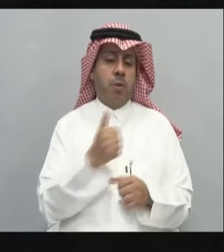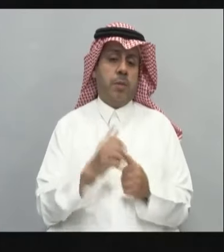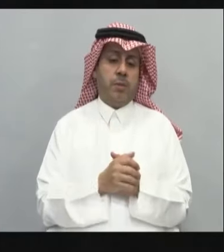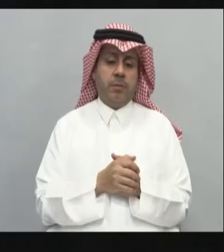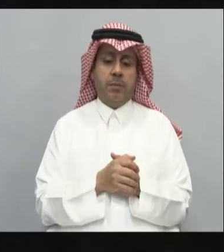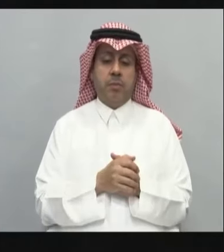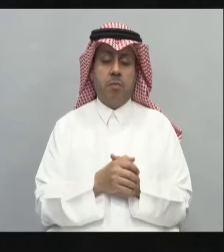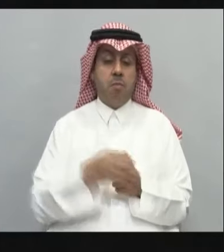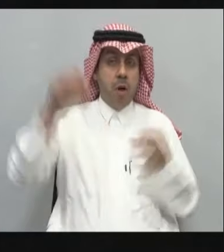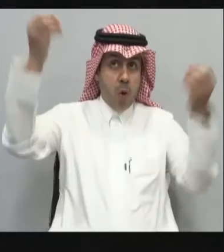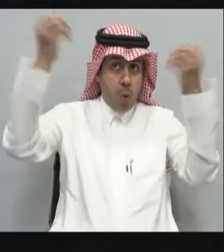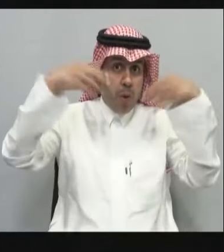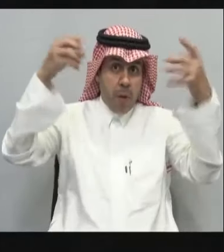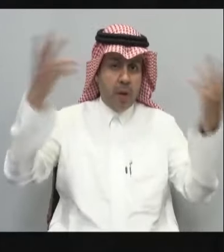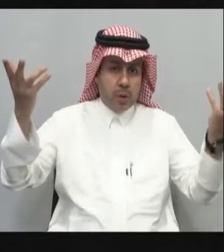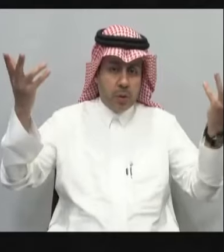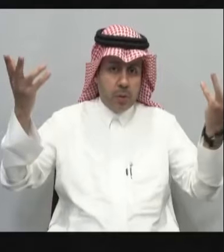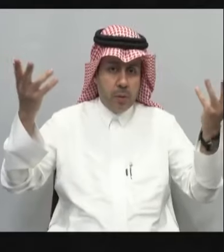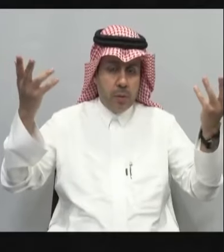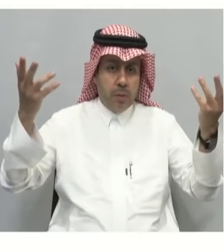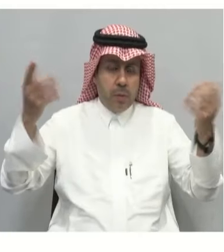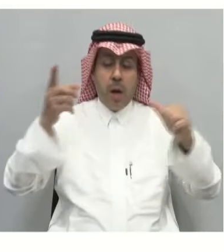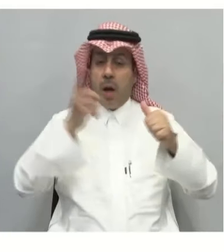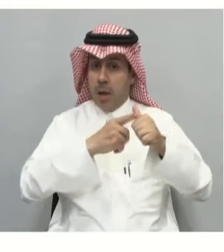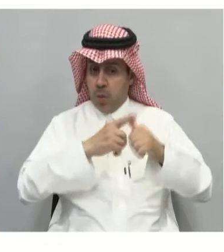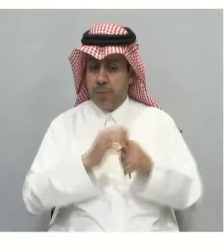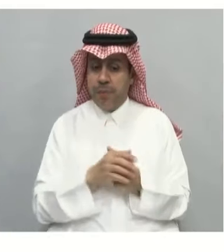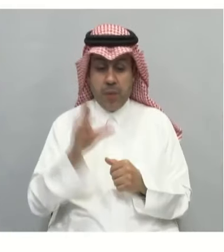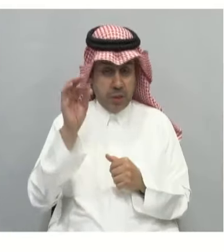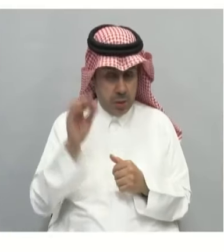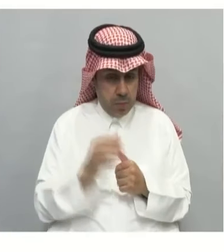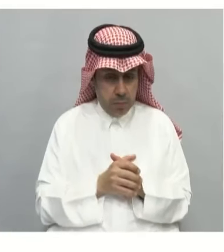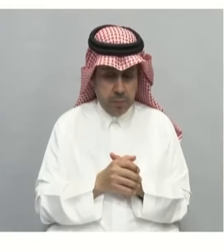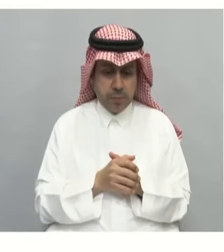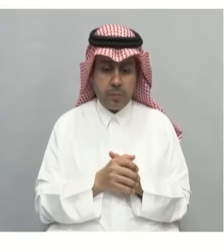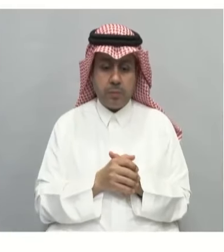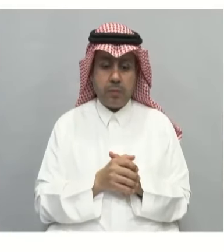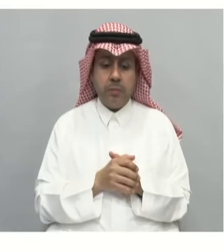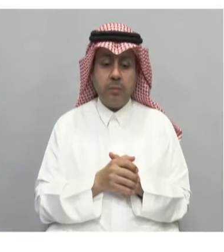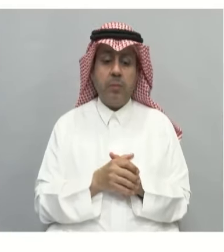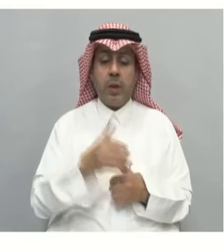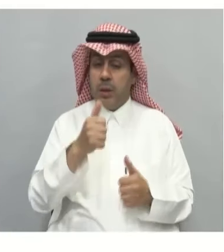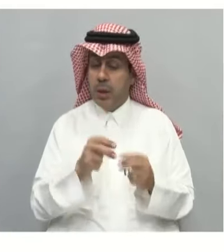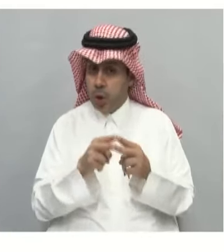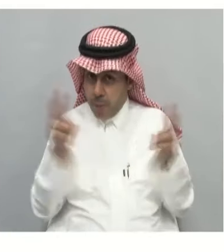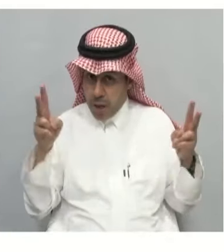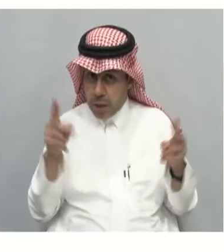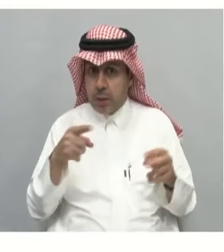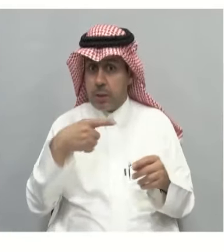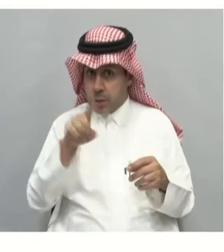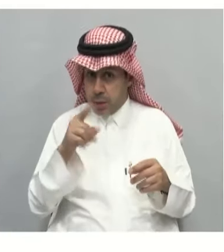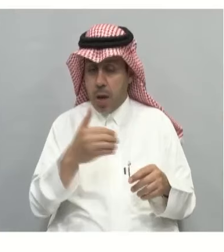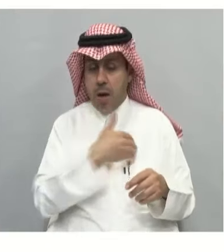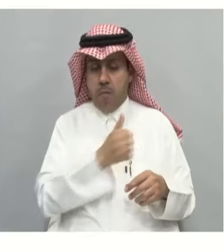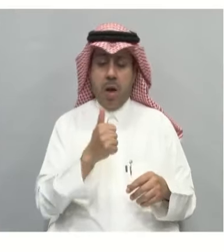ماذا يكون له احسنتم ذكرنا في ذلك في الفائده الاولى الاختبار ليتبين صدق